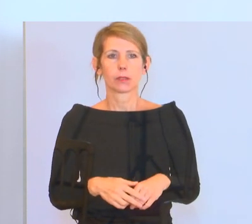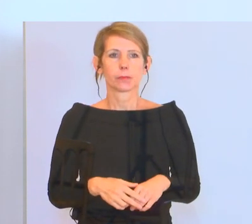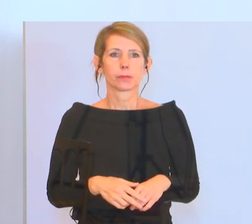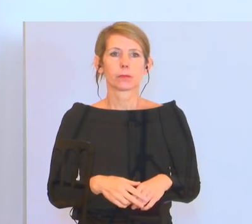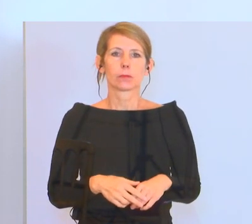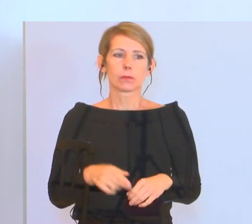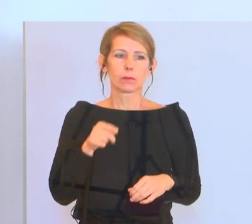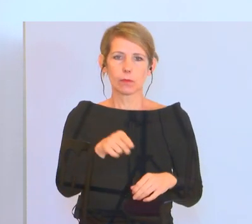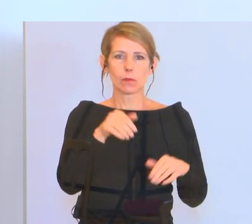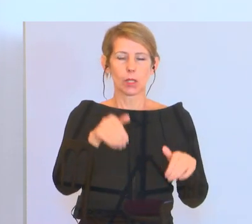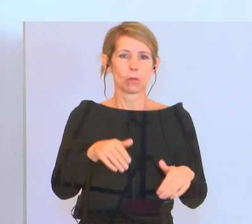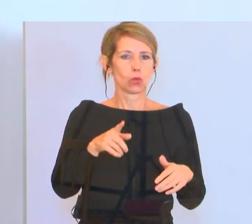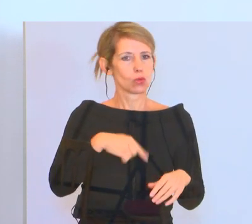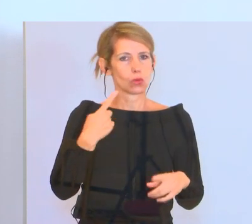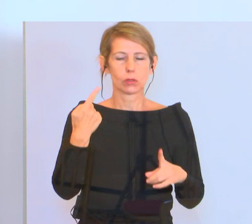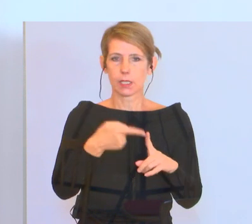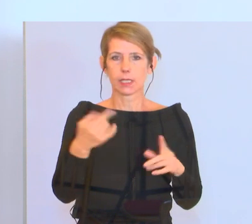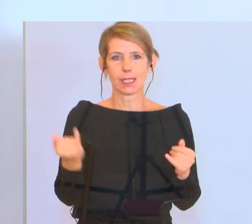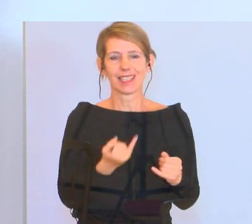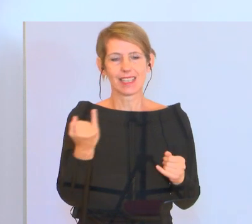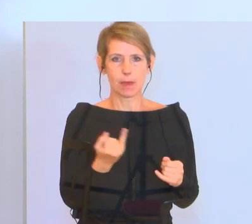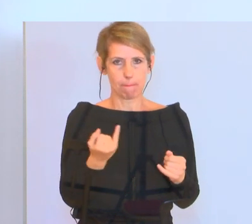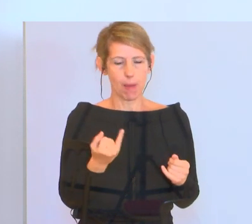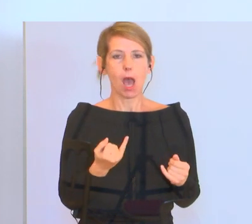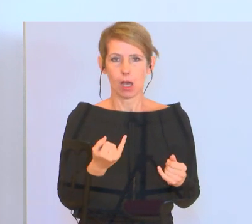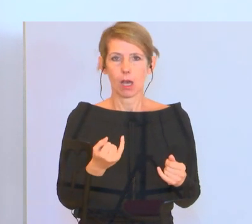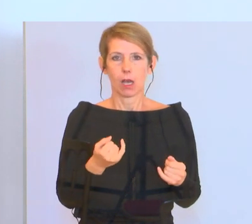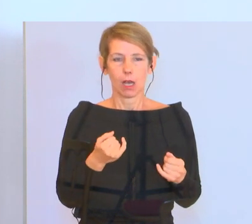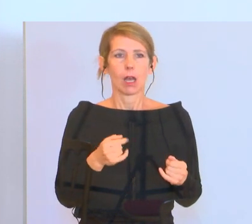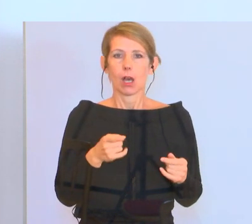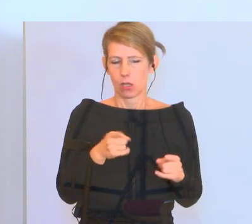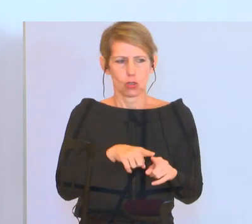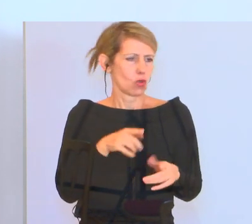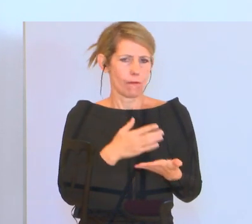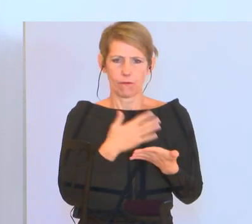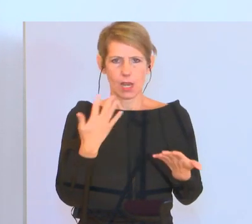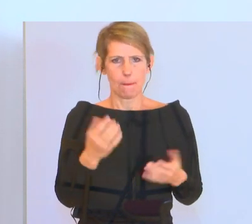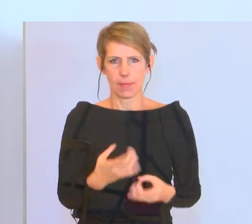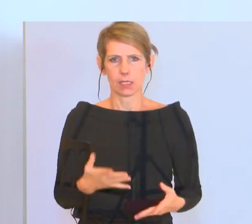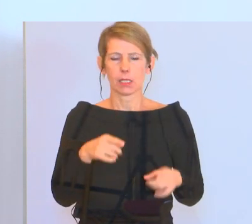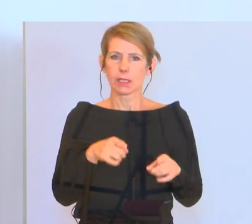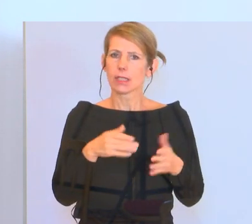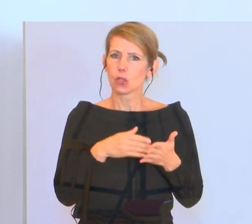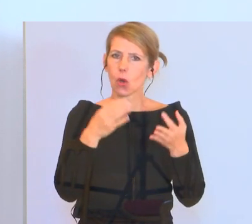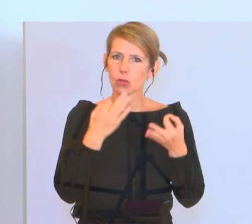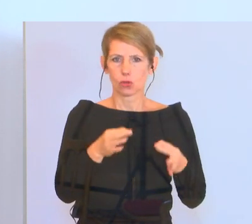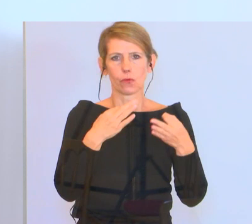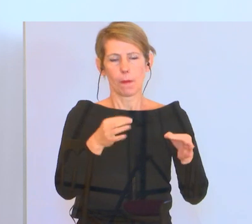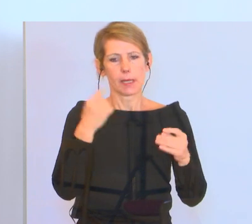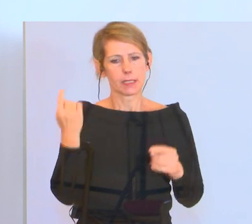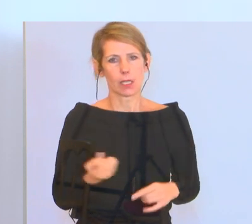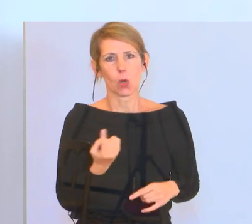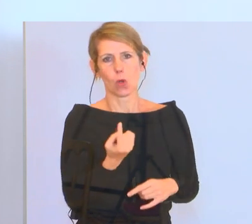es unsere höchste Anstrengung sein und hier passiert dankenswerterweise schon sehr, sehr viel, sie kontinuierlich weiterzuentwickeln. Vielen